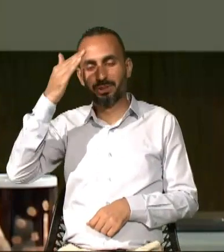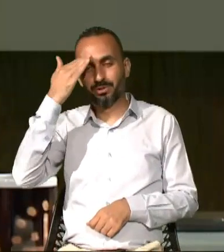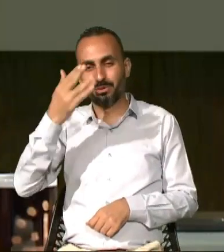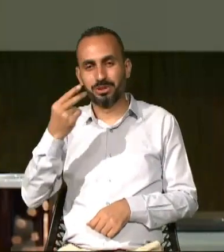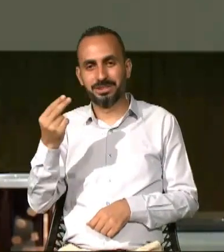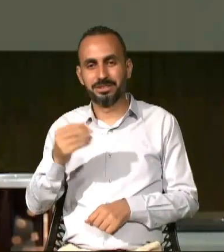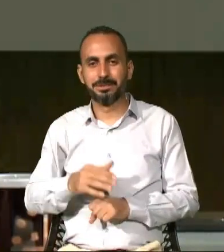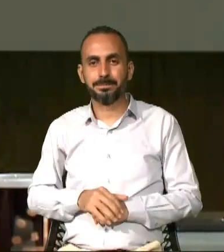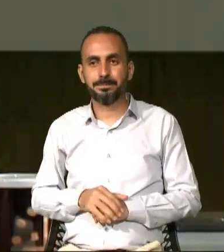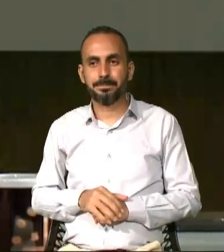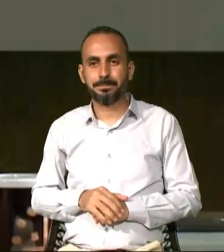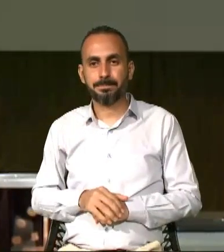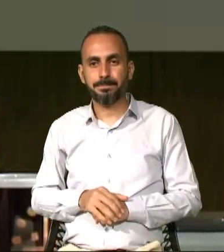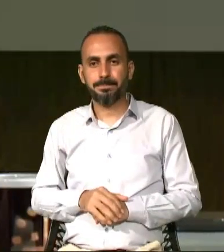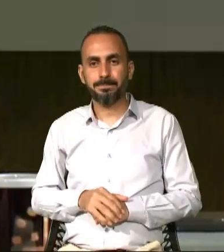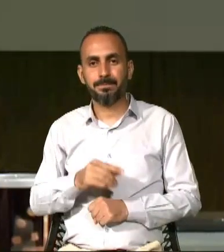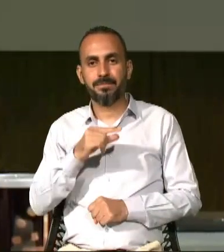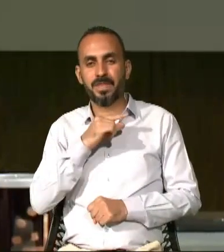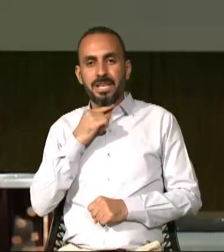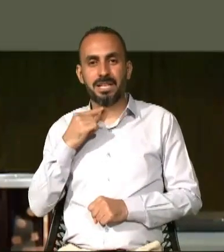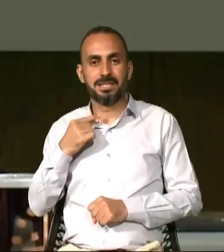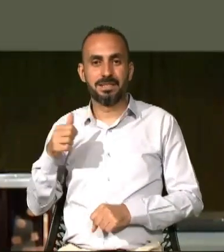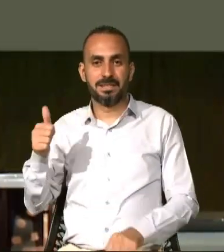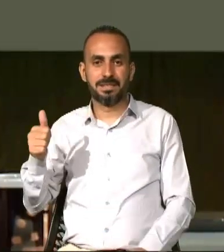المنيا تفضل.